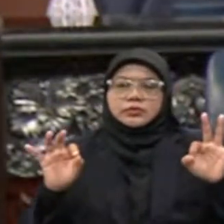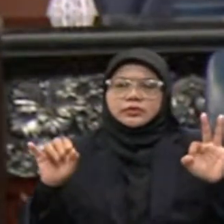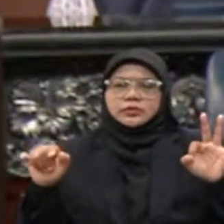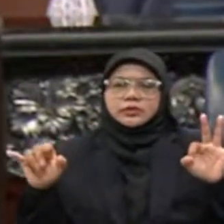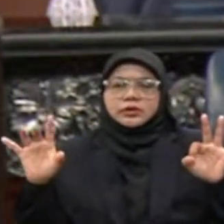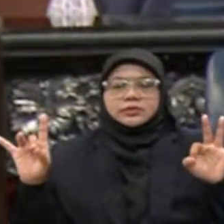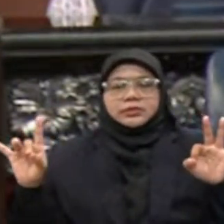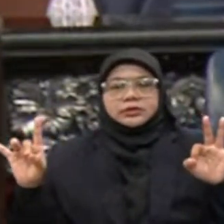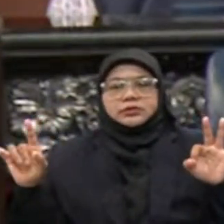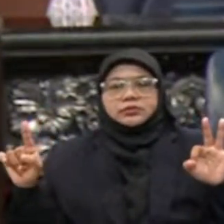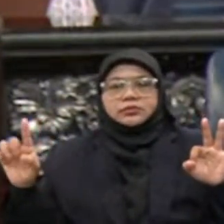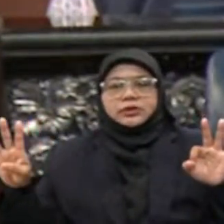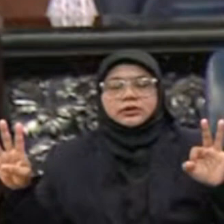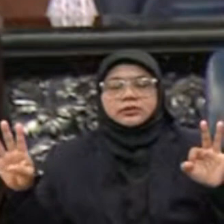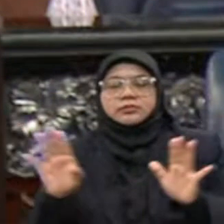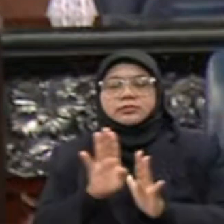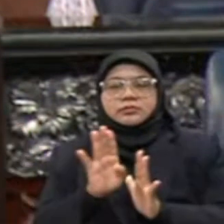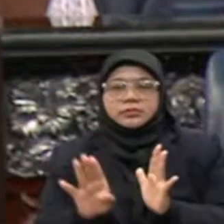814